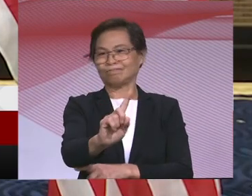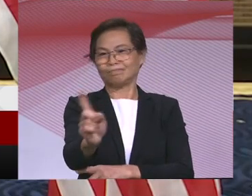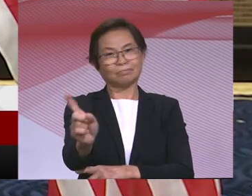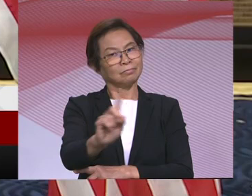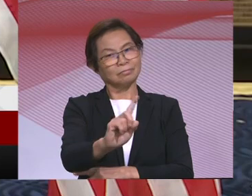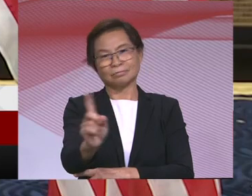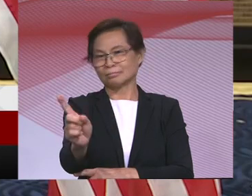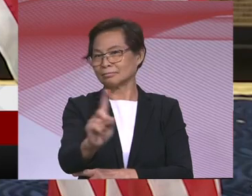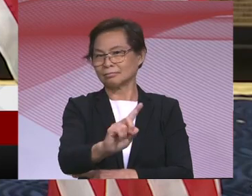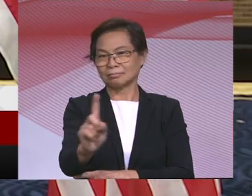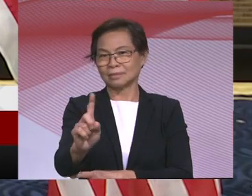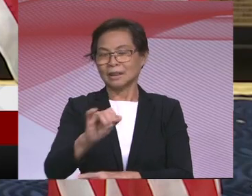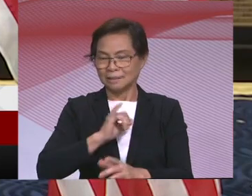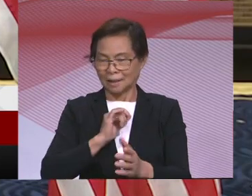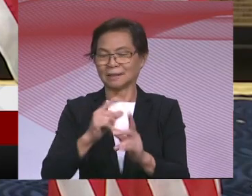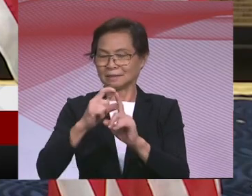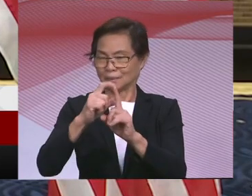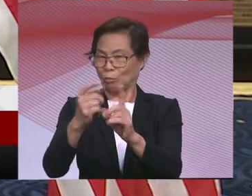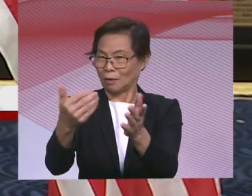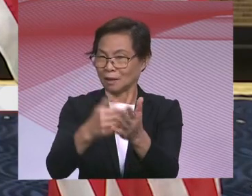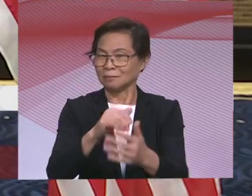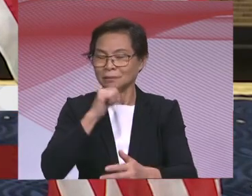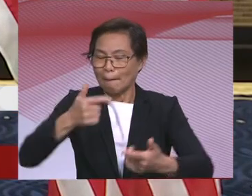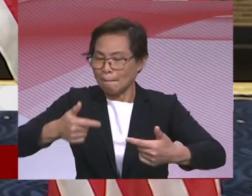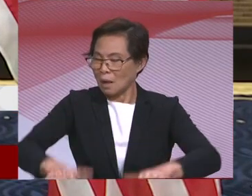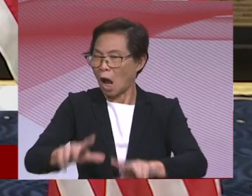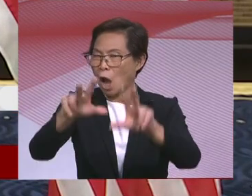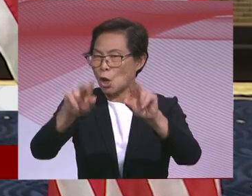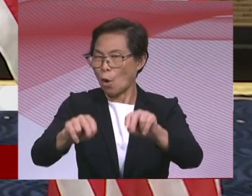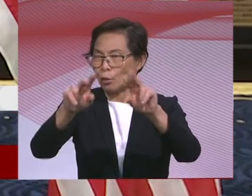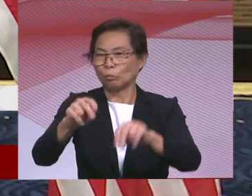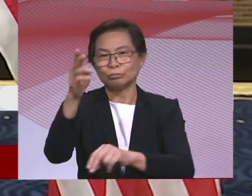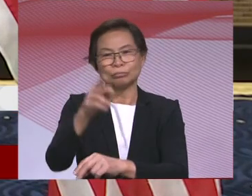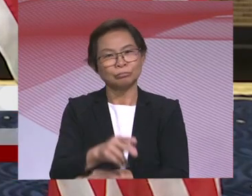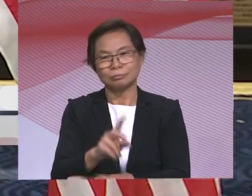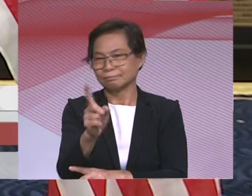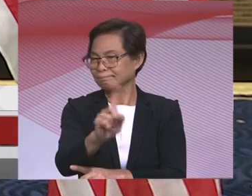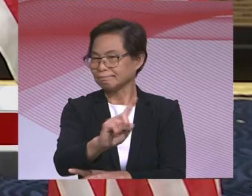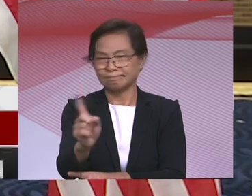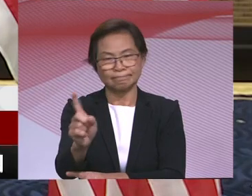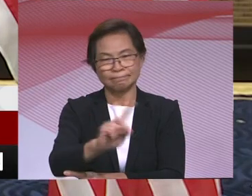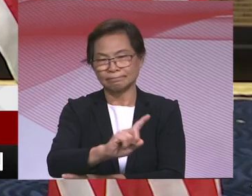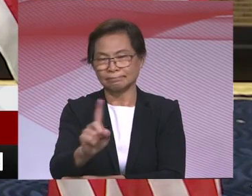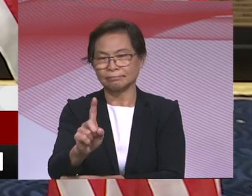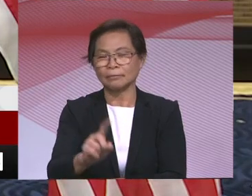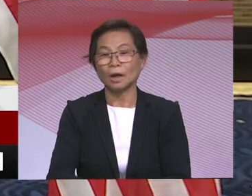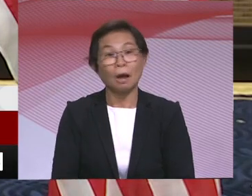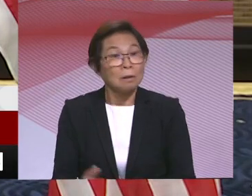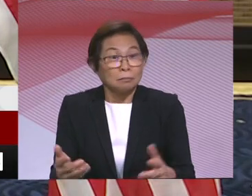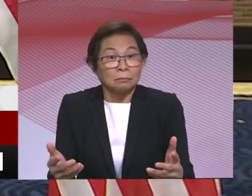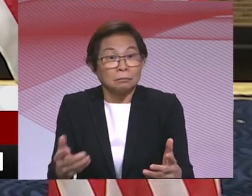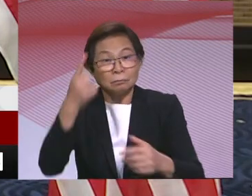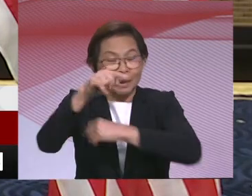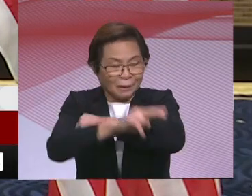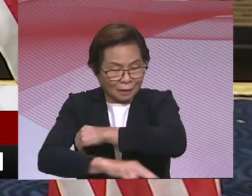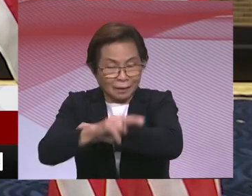sama sekali saya sebut sekali lagi tidak dibenarkan sama sekali Hai bangun iPhone